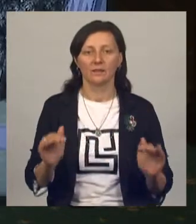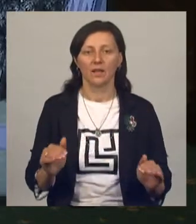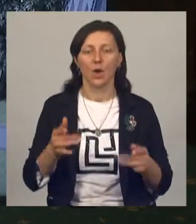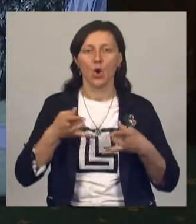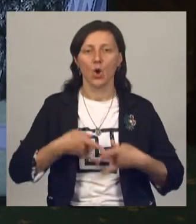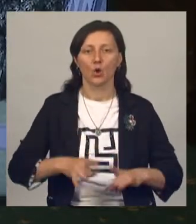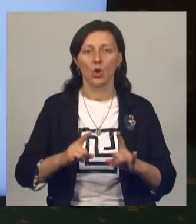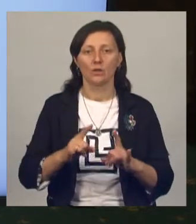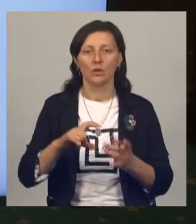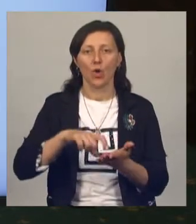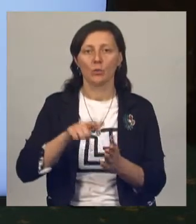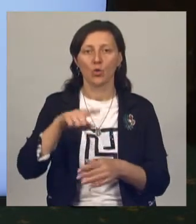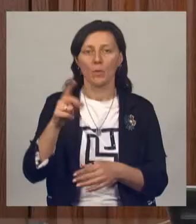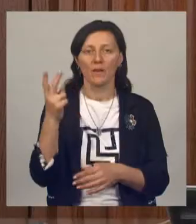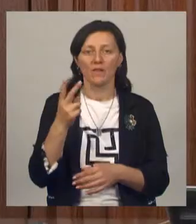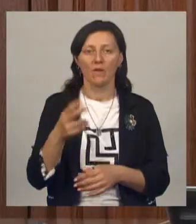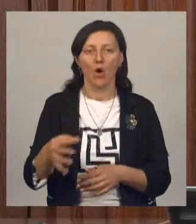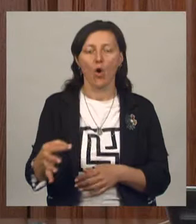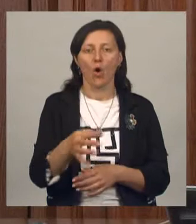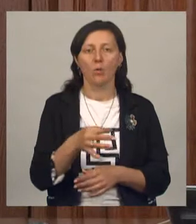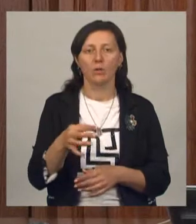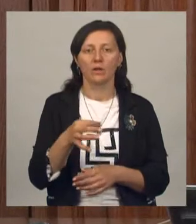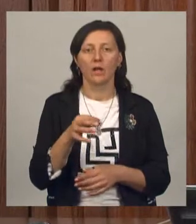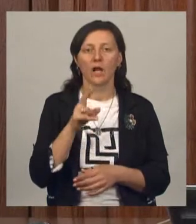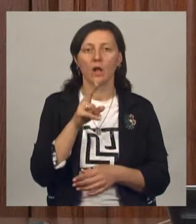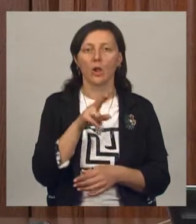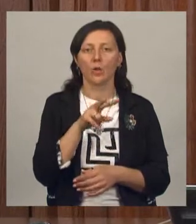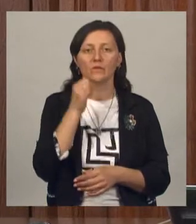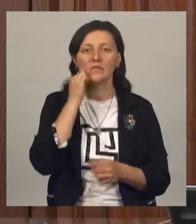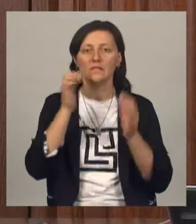корпуса номер два окружной больницы святителя луки крымского в старом осколе